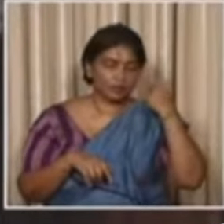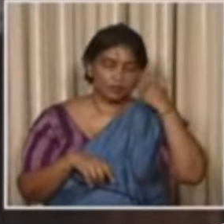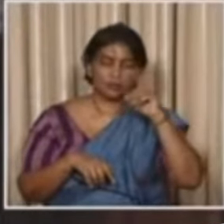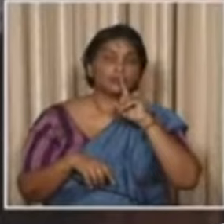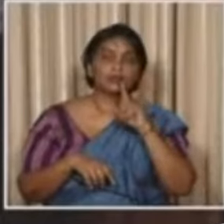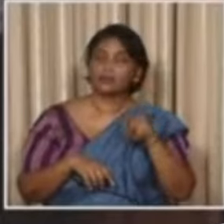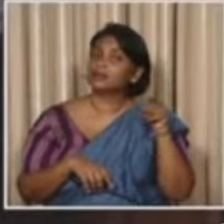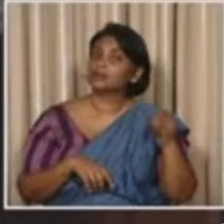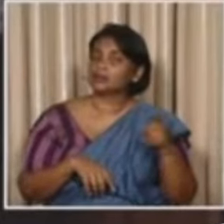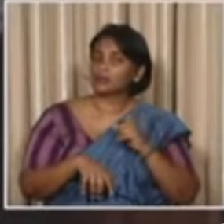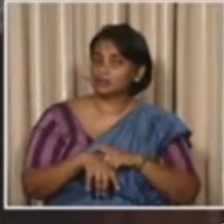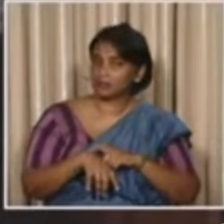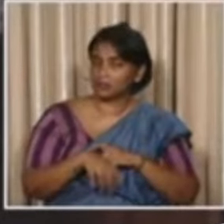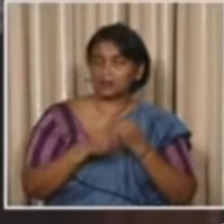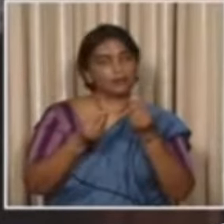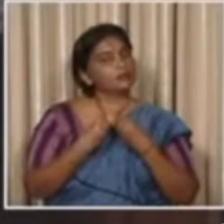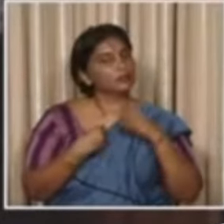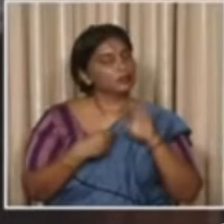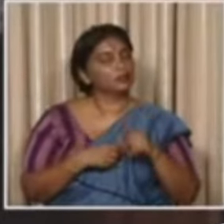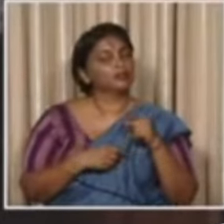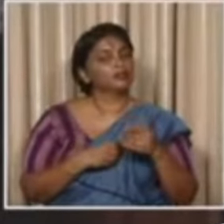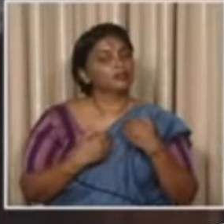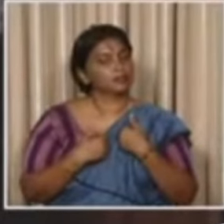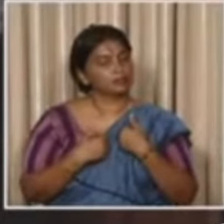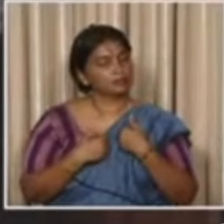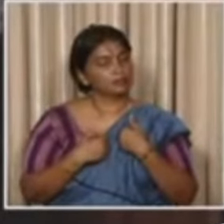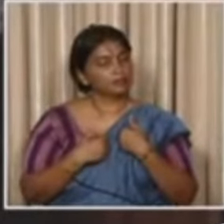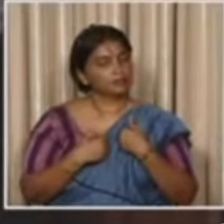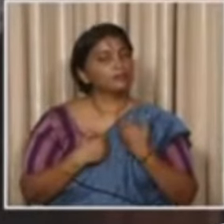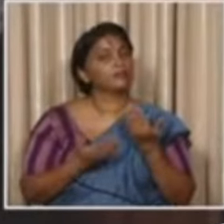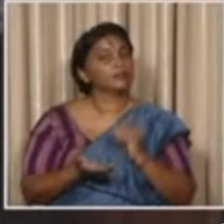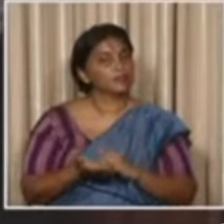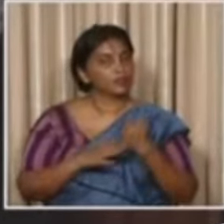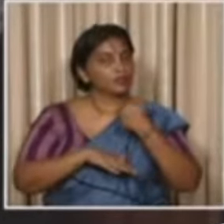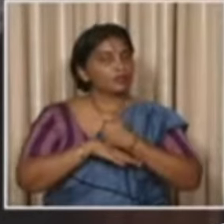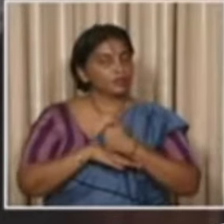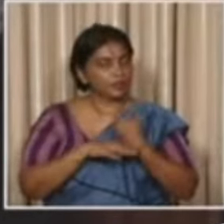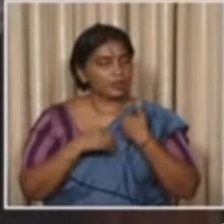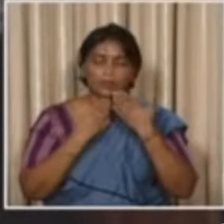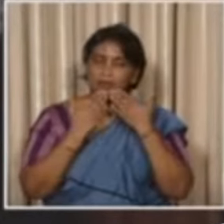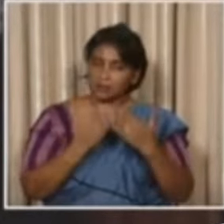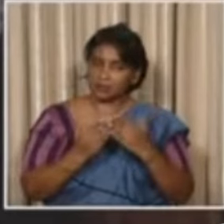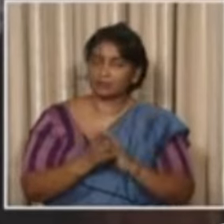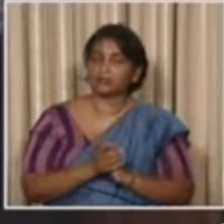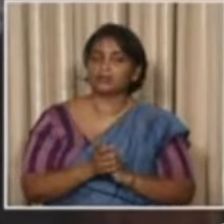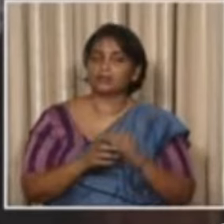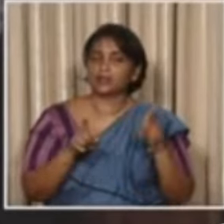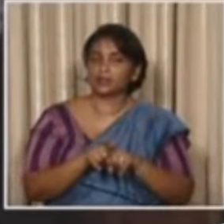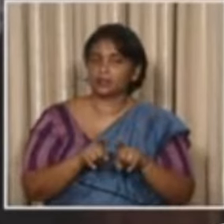ඕනේ මේ අවස්ථාව ලබා දීම පිළිබඳව මා නැවතත් මූලාසනයට ස්තුතිවන්ත වෙමින් ඒ